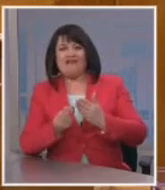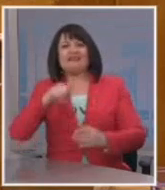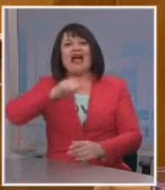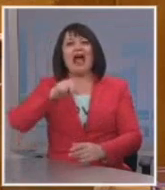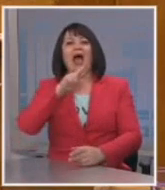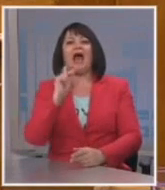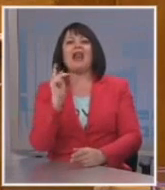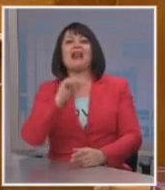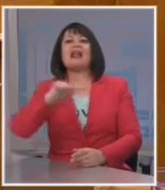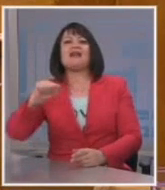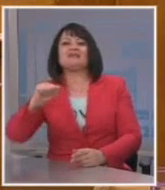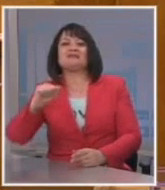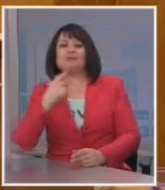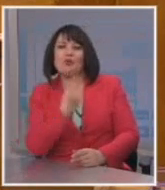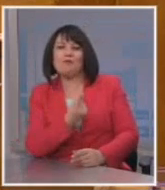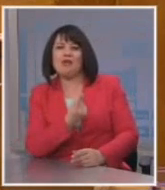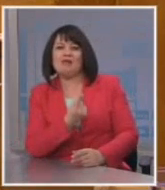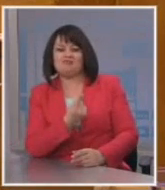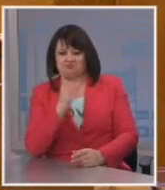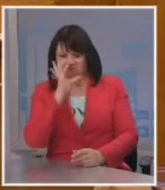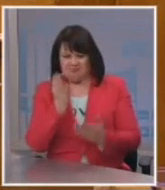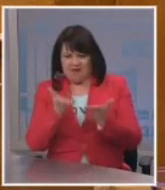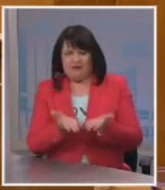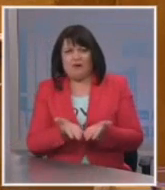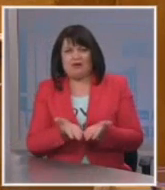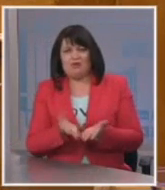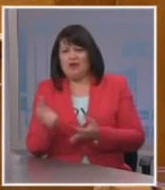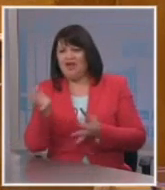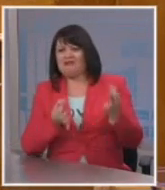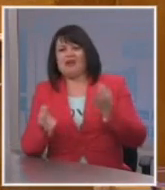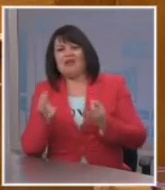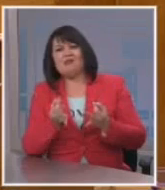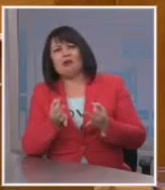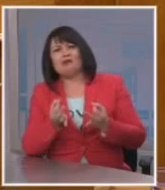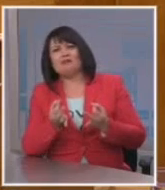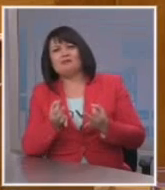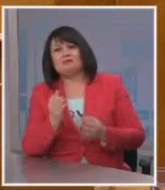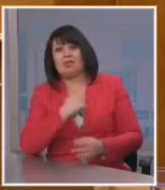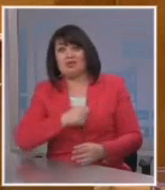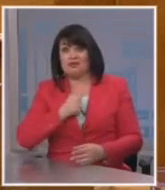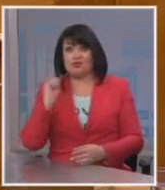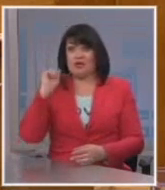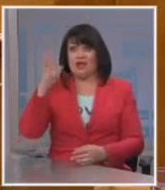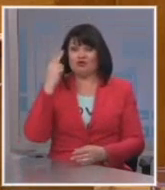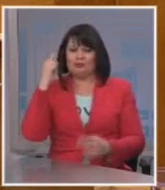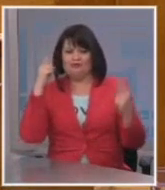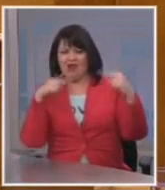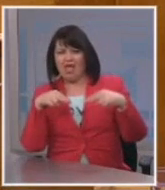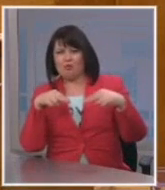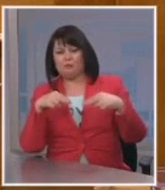πραγματικότητα. Και αυτή την πραγματικότητα δυστυχώς την βλέπουν και απ' έξω και αντιλαμβάνονται